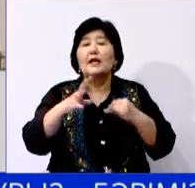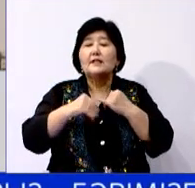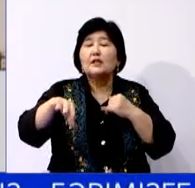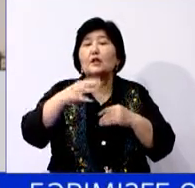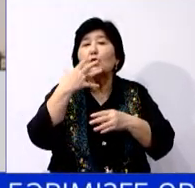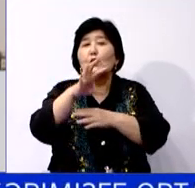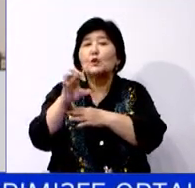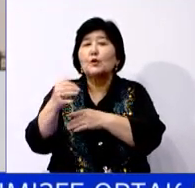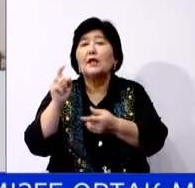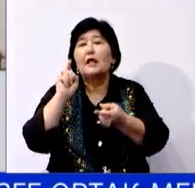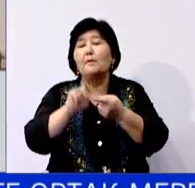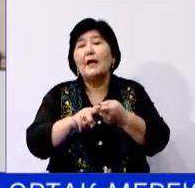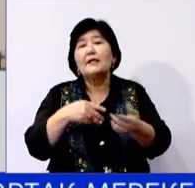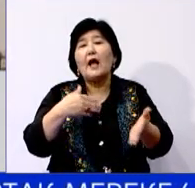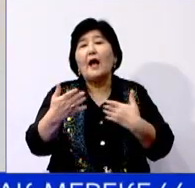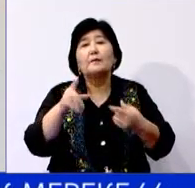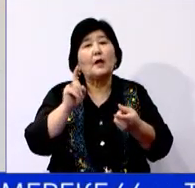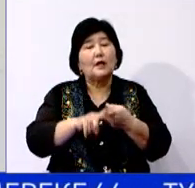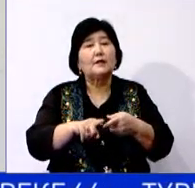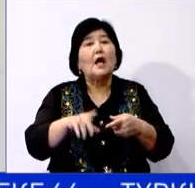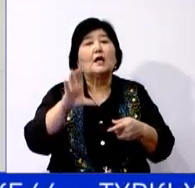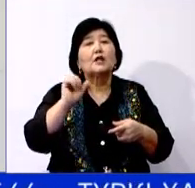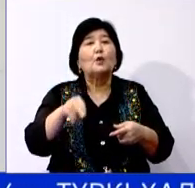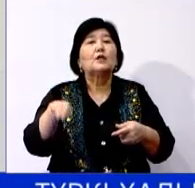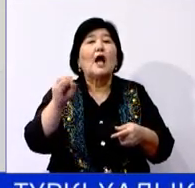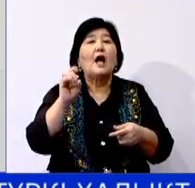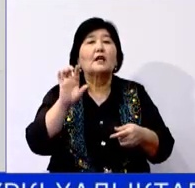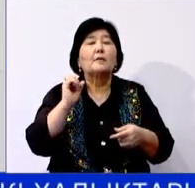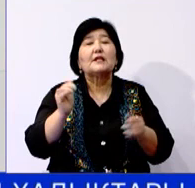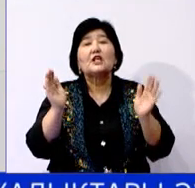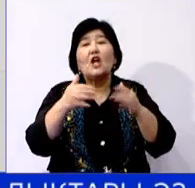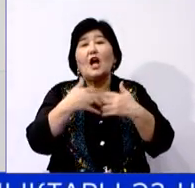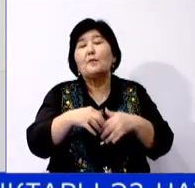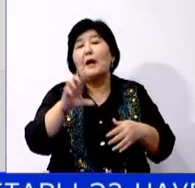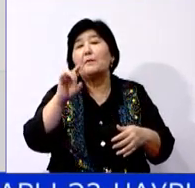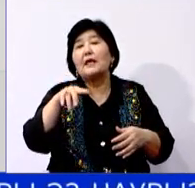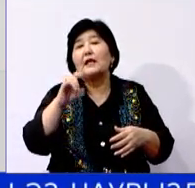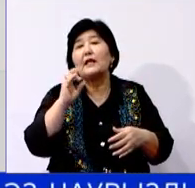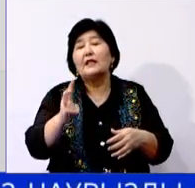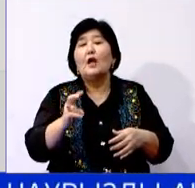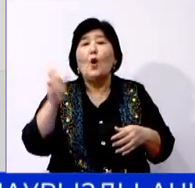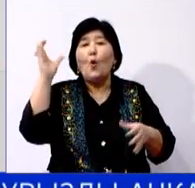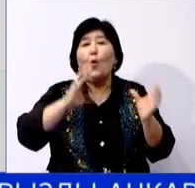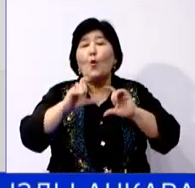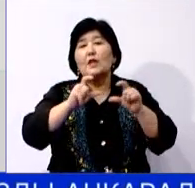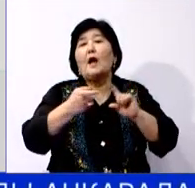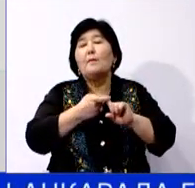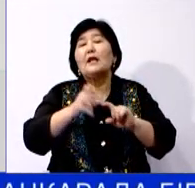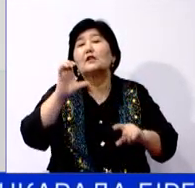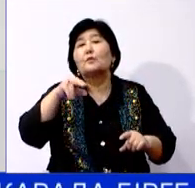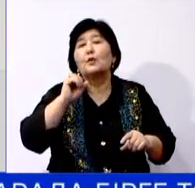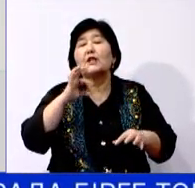алуға және байланысты қамтамасыз етуге арналған Сауд Арабиясының шағын аппараты, Берлин техникалық университетінің байланыс